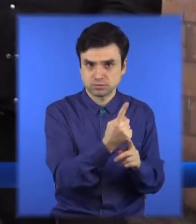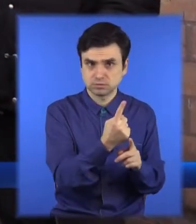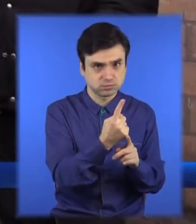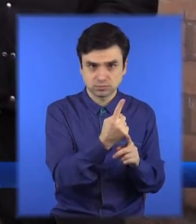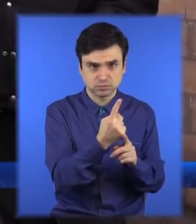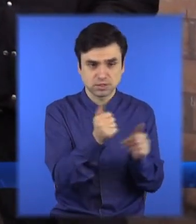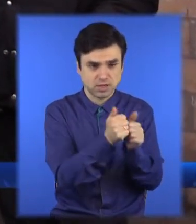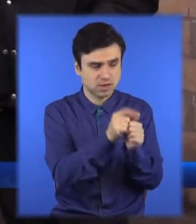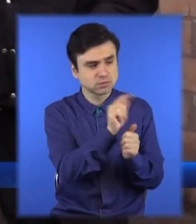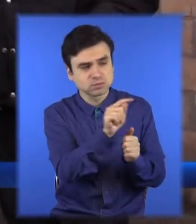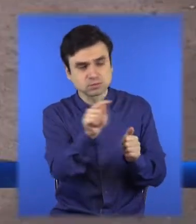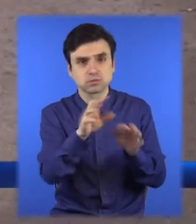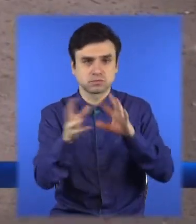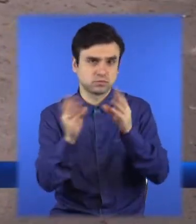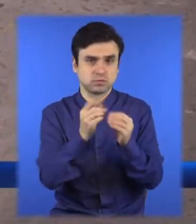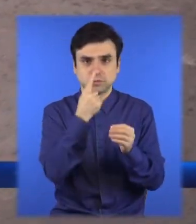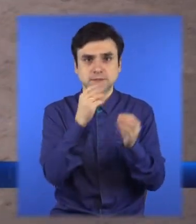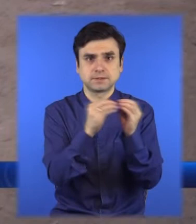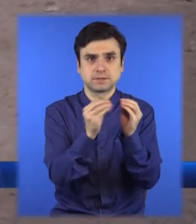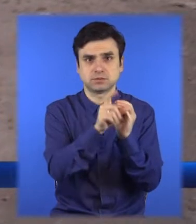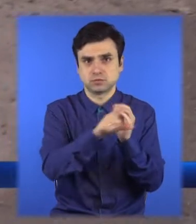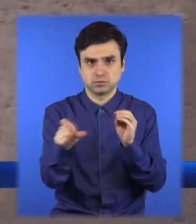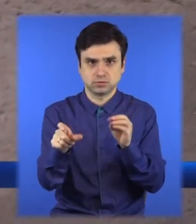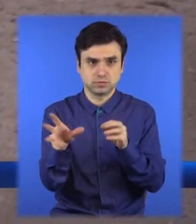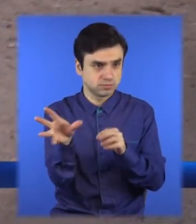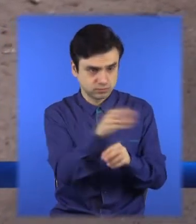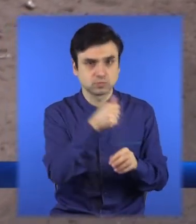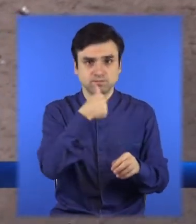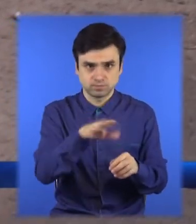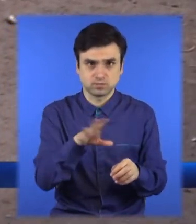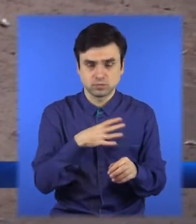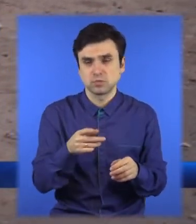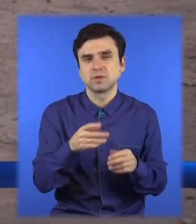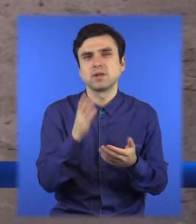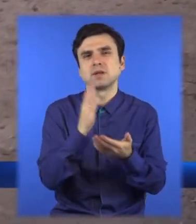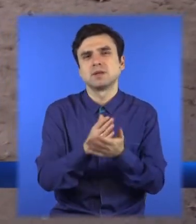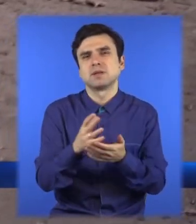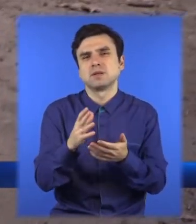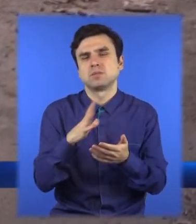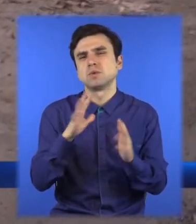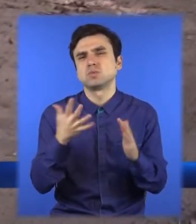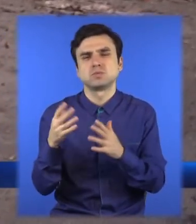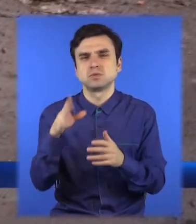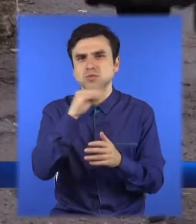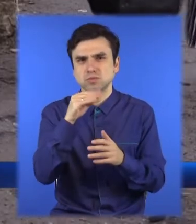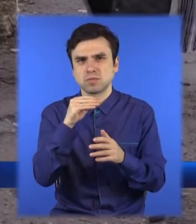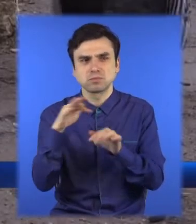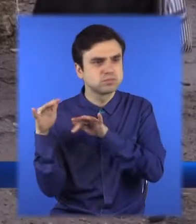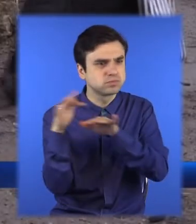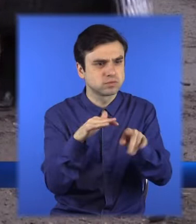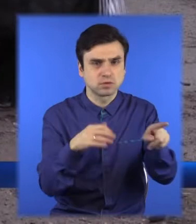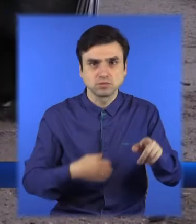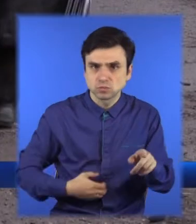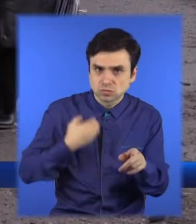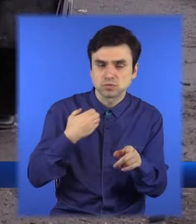у кожного своя неприємна історія, пов'язана з цими хвостатими. Когось вони просто налякали, а декого навіть покусали.